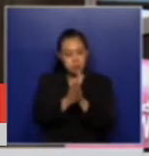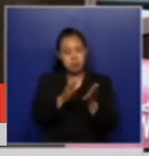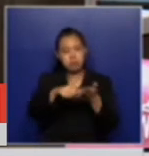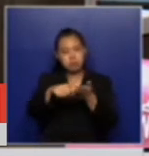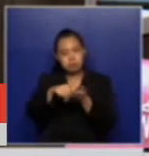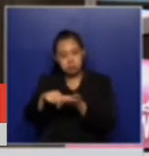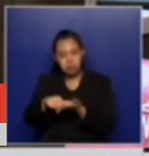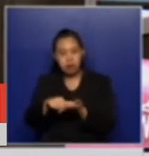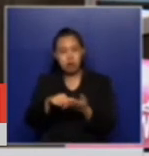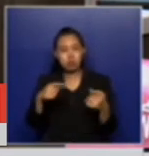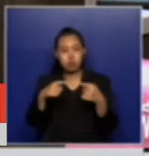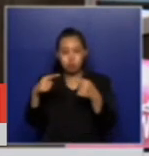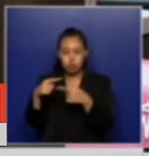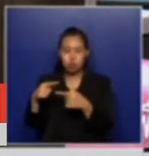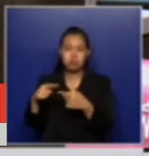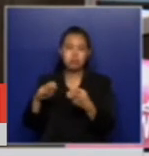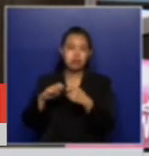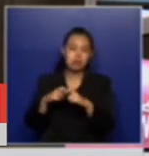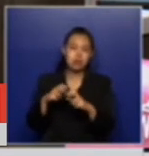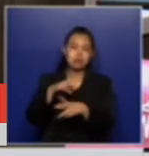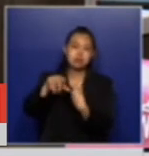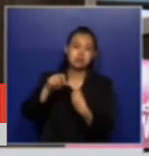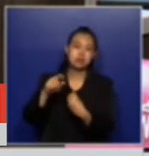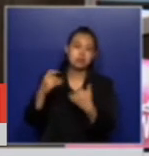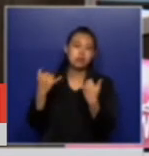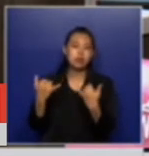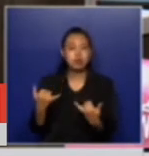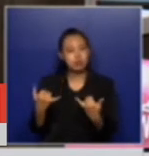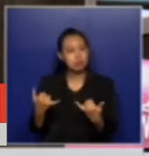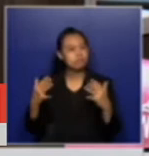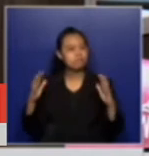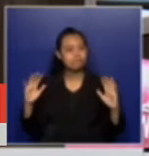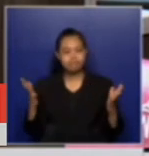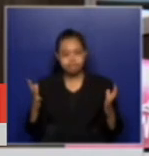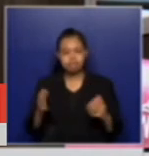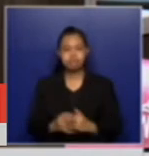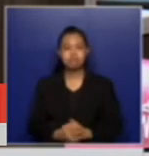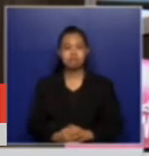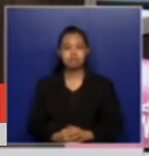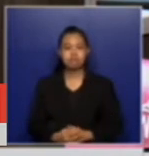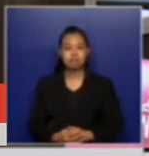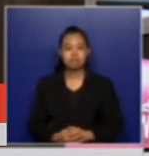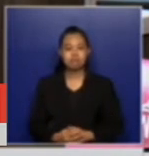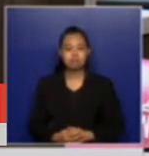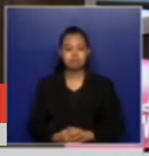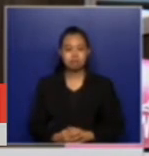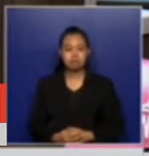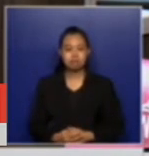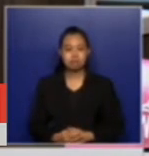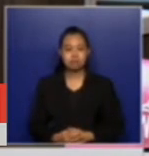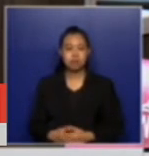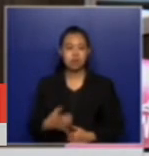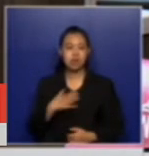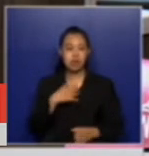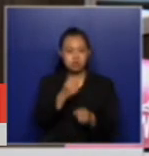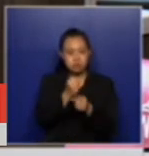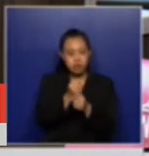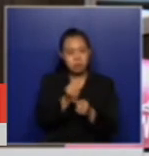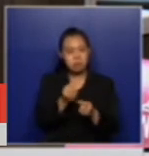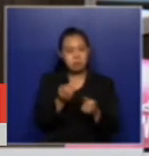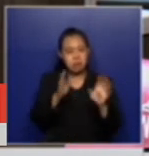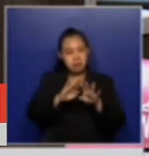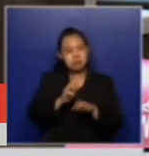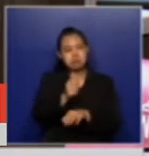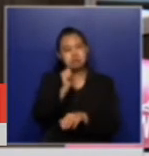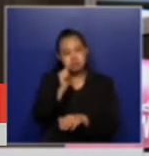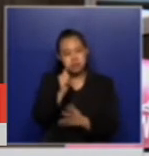กับสภาวะเศรษฐกิจที่เรากำลังเผชิญอยู่นอกจากนี้ก็ยังยึดมั่นในโจทย์เดิมๆนะที่ต้อง